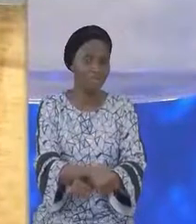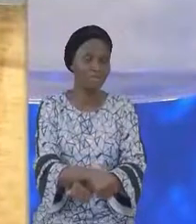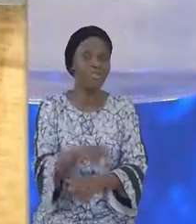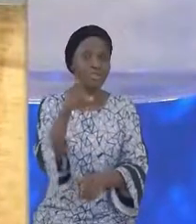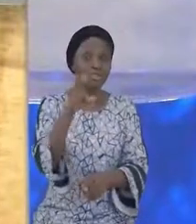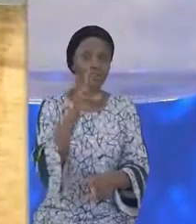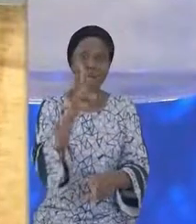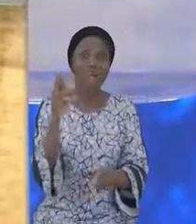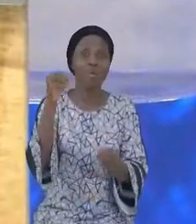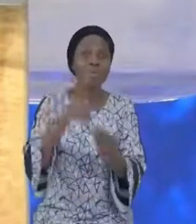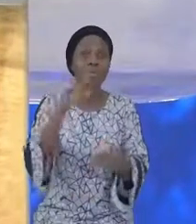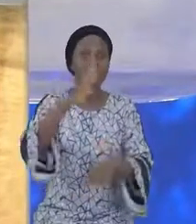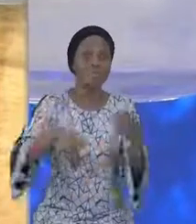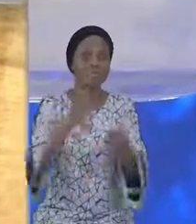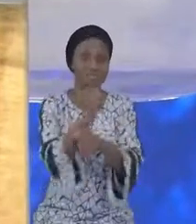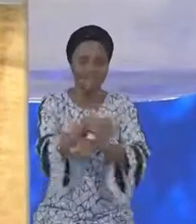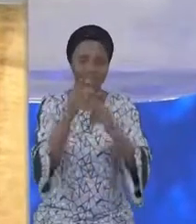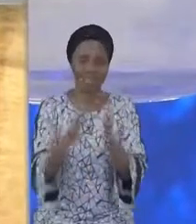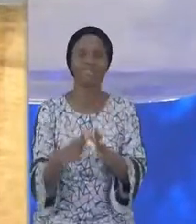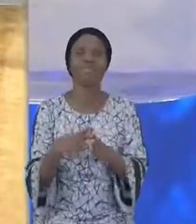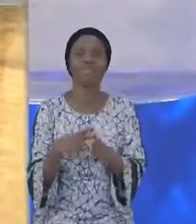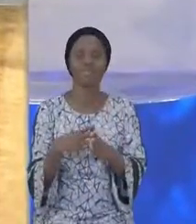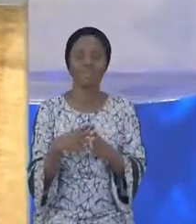Tu es plus que vainqueur.